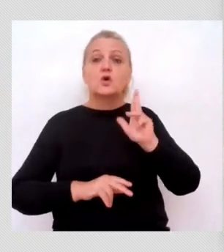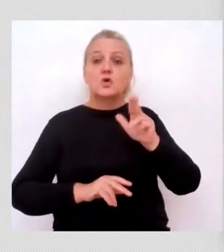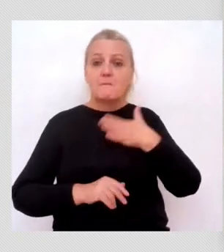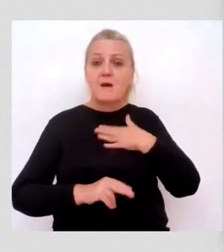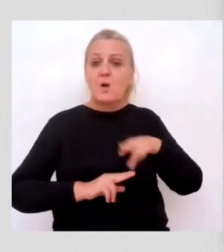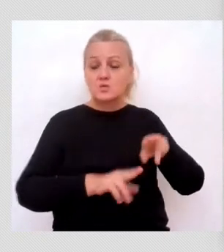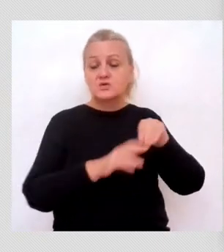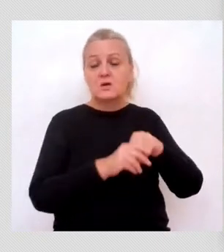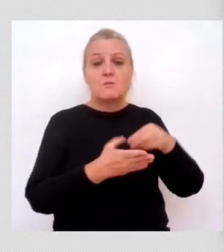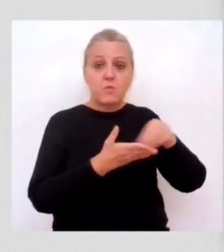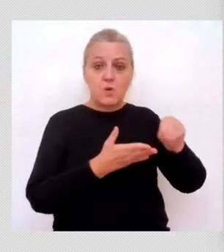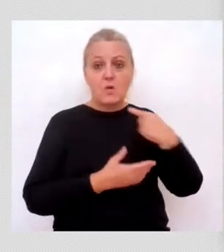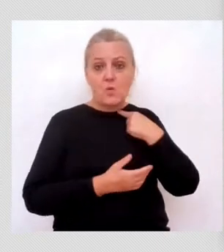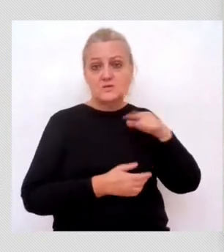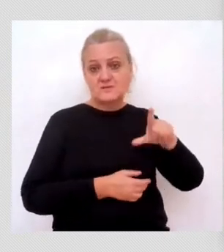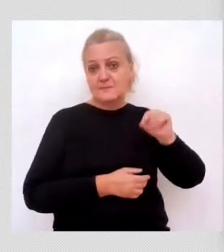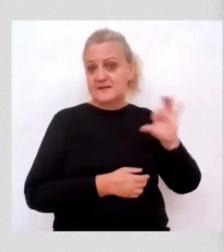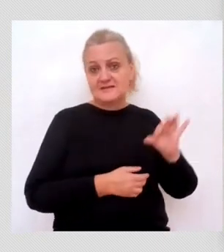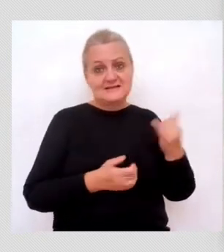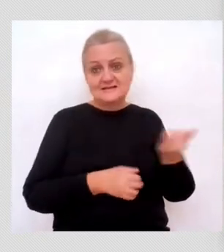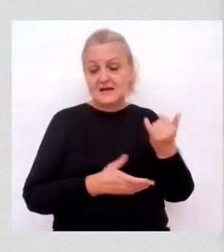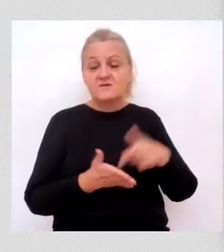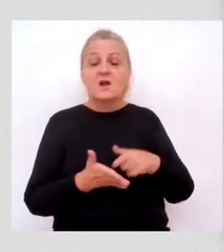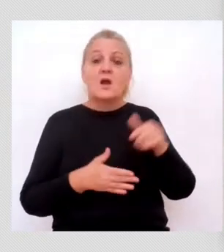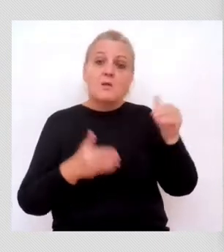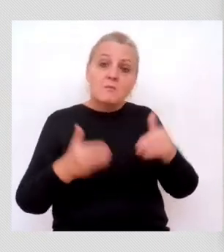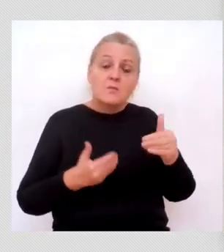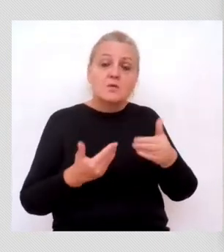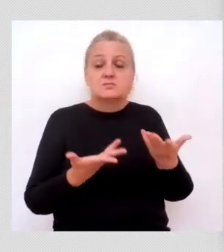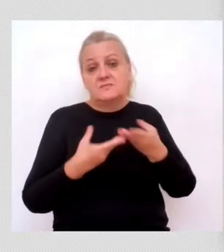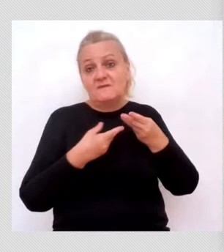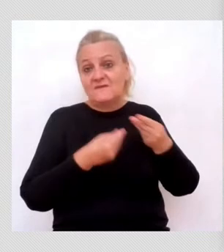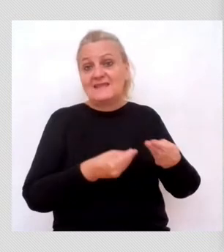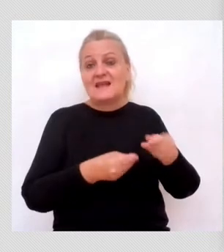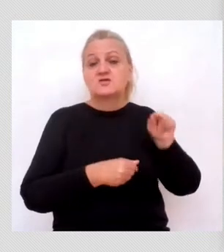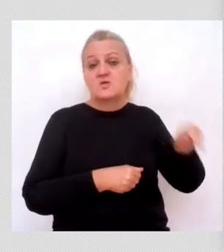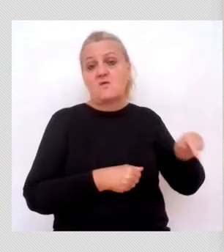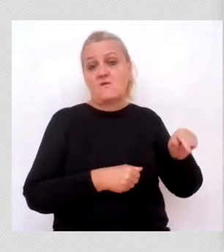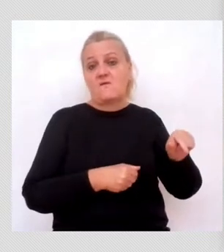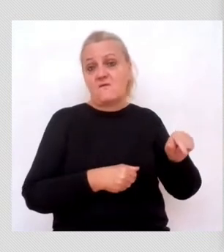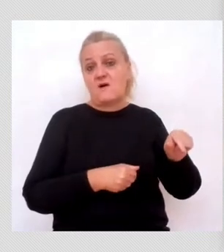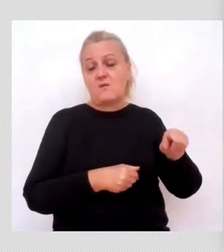każdy ma świadomość, że będzie finansował przysłowiową ławeczkę.